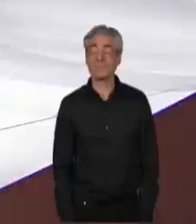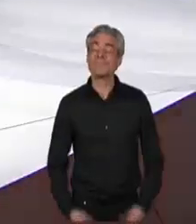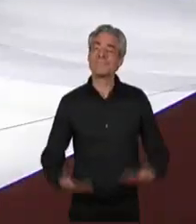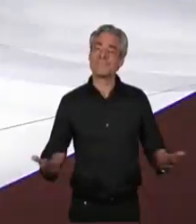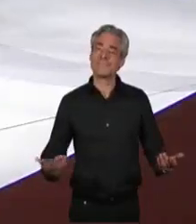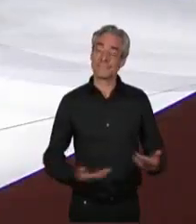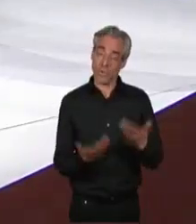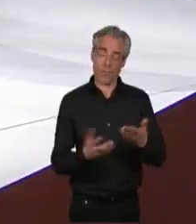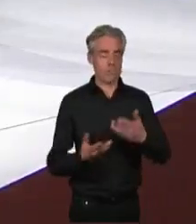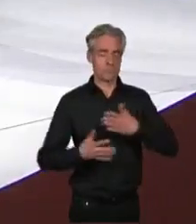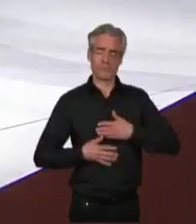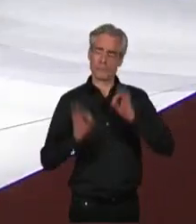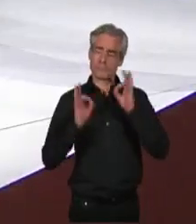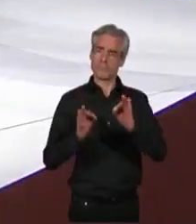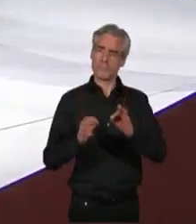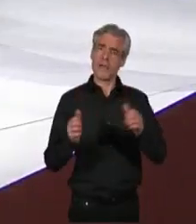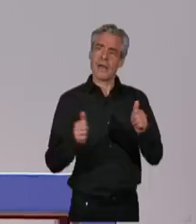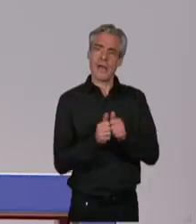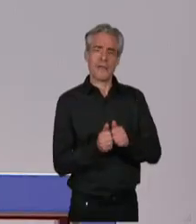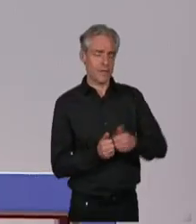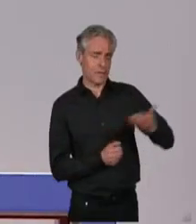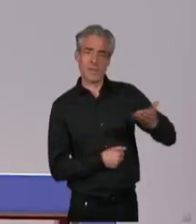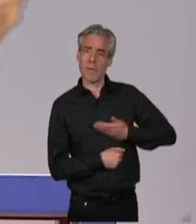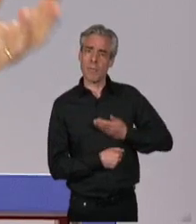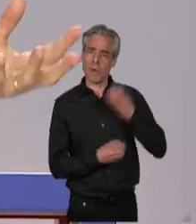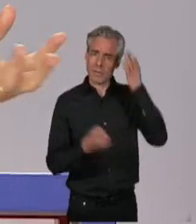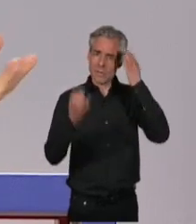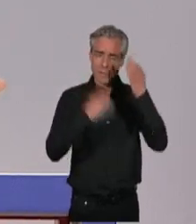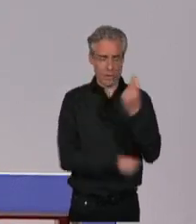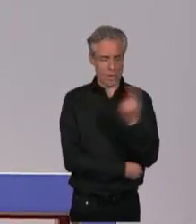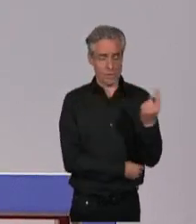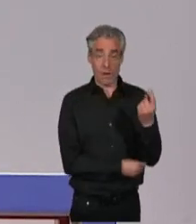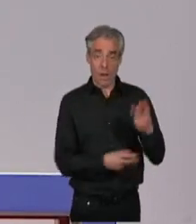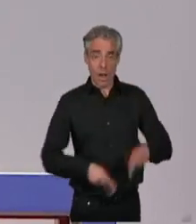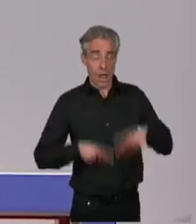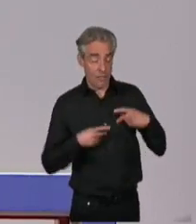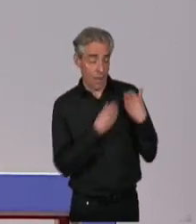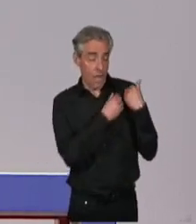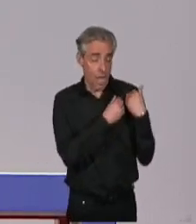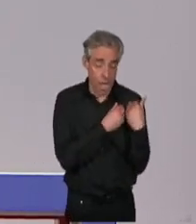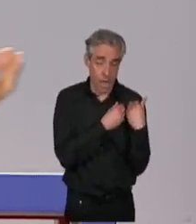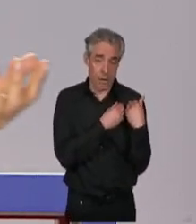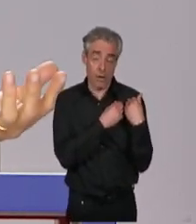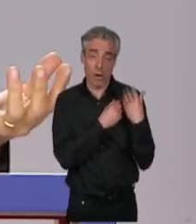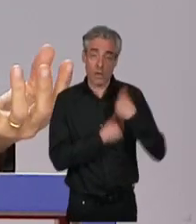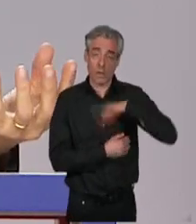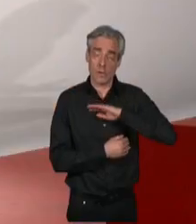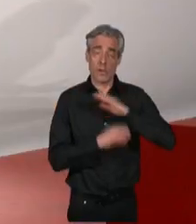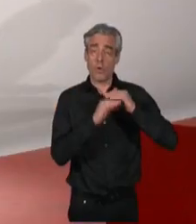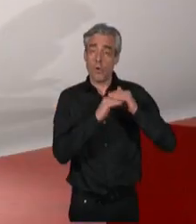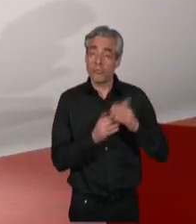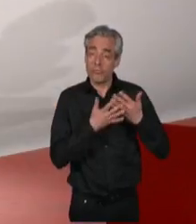Enfin, je serai résolument aux côtés de ces mères seules sur lesquelles la vie a fait reposer tant de